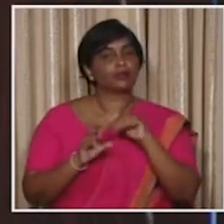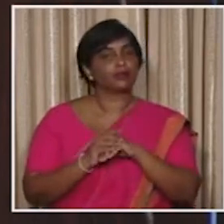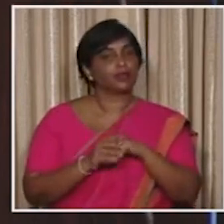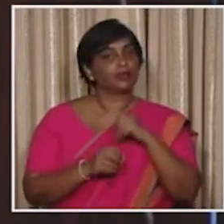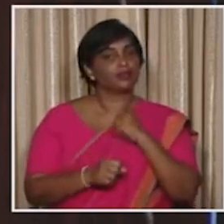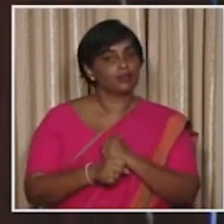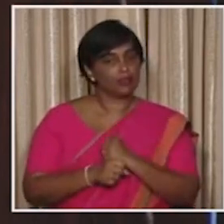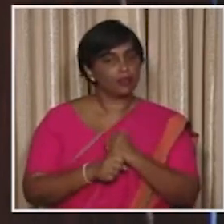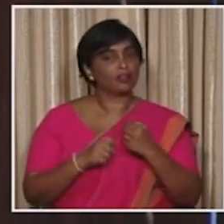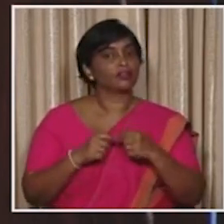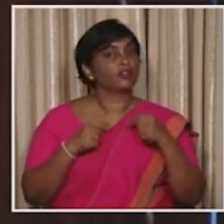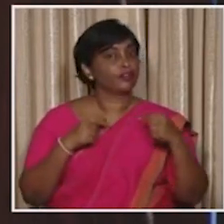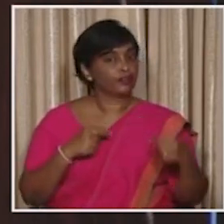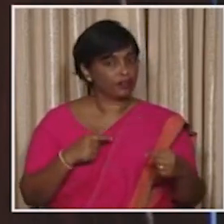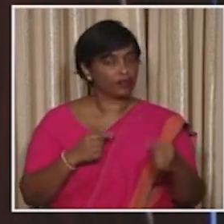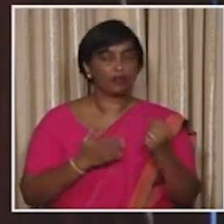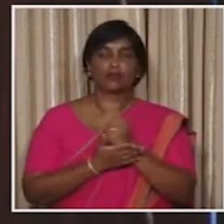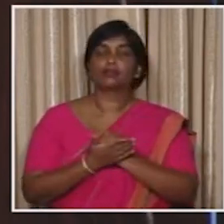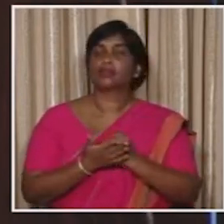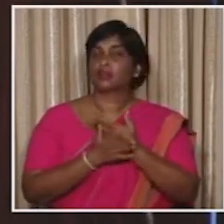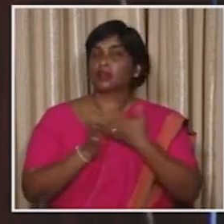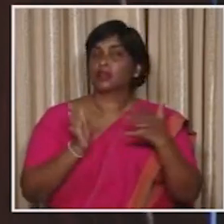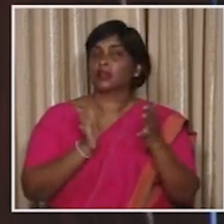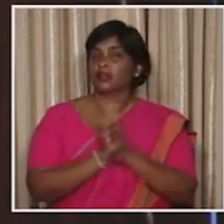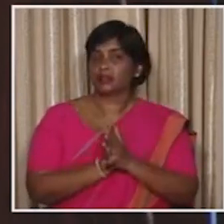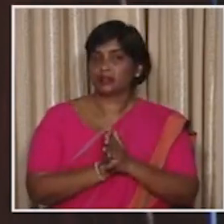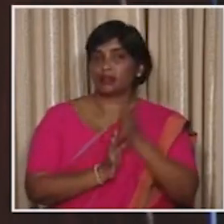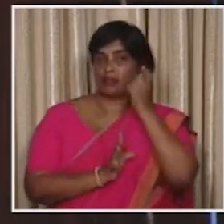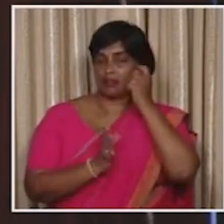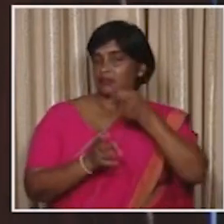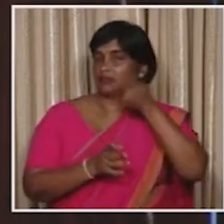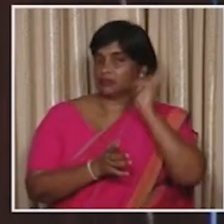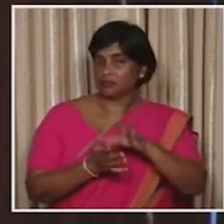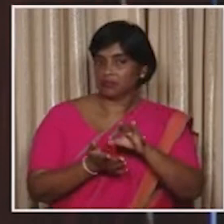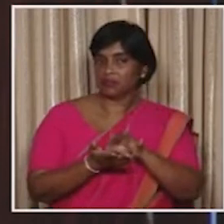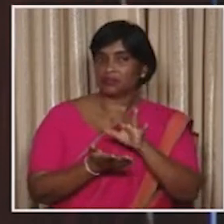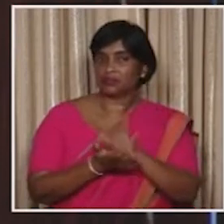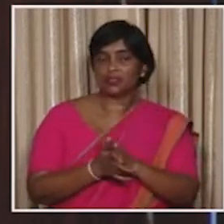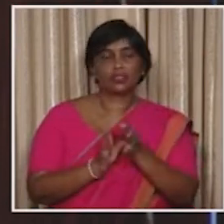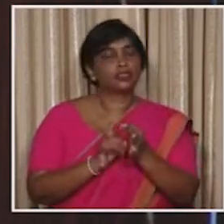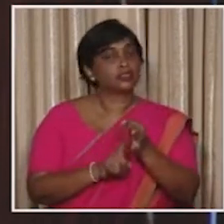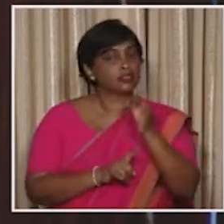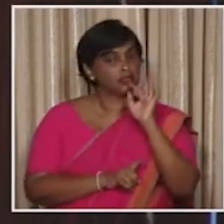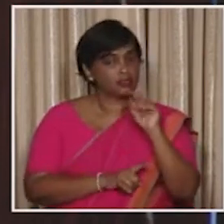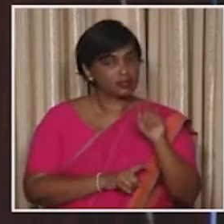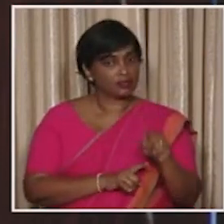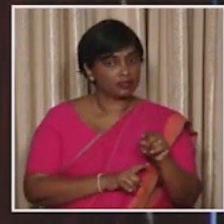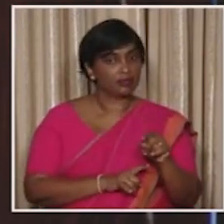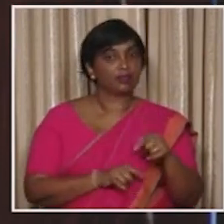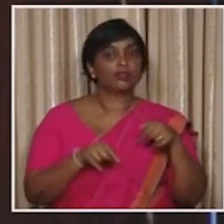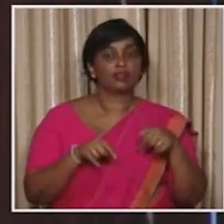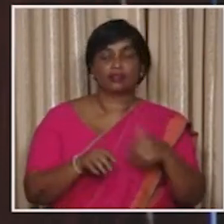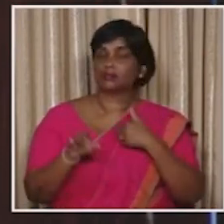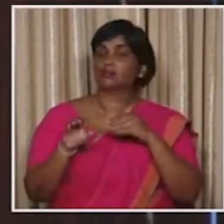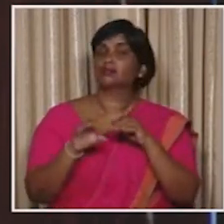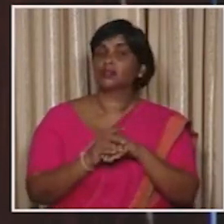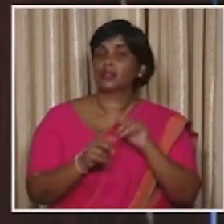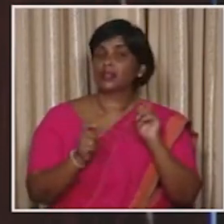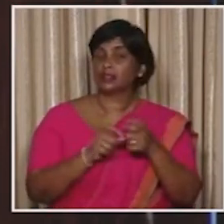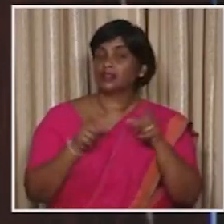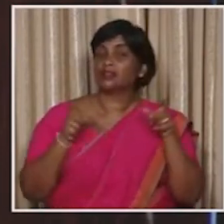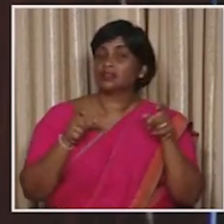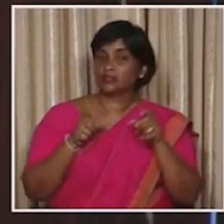පක්ෂයත් විපක්ෂයත් සියලු දෙනා එකතු වෙලා තමයි යෝජනාවක් සම්මත කරගත්තේ. ජනාධිපතිතුමා දැන් මැදිහත් වෙලා තියෙන්නේ ක්‍රිකට්